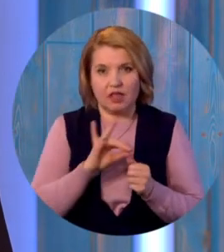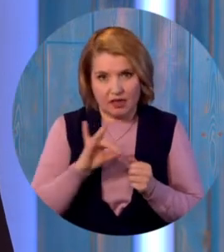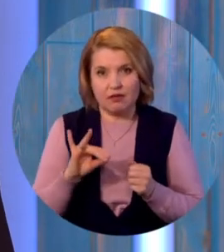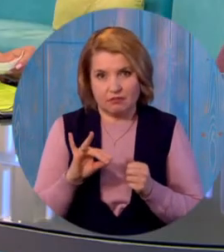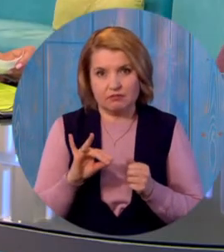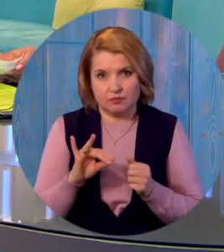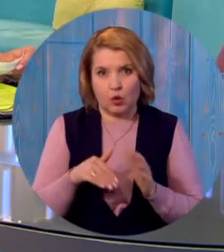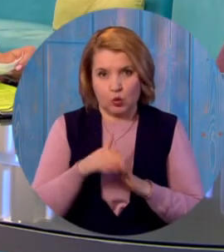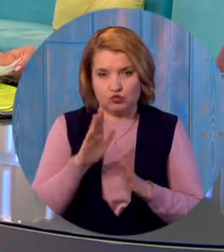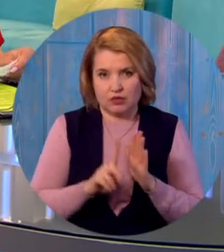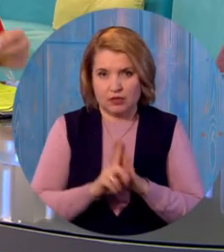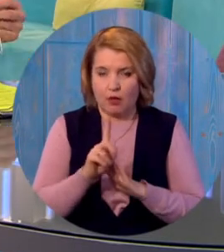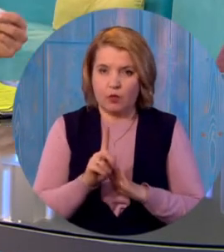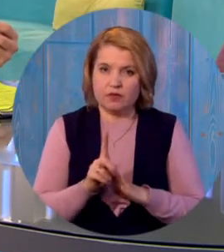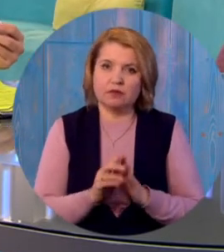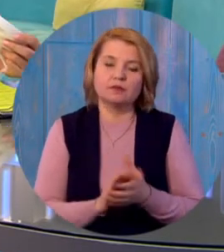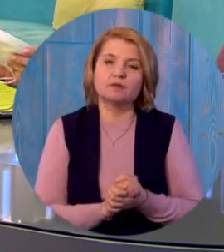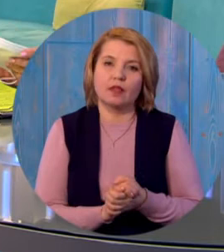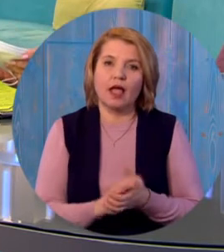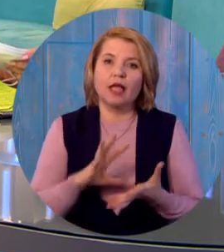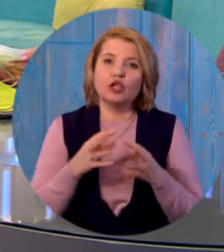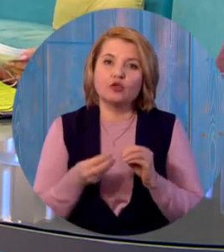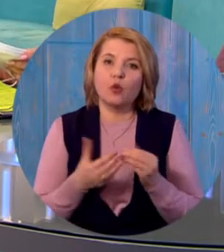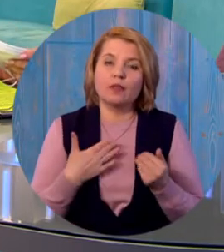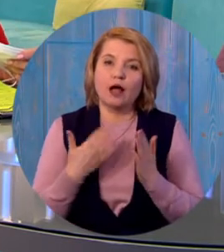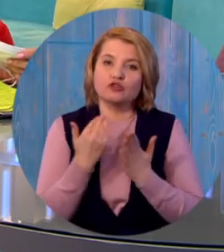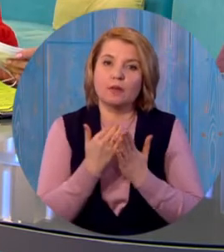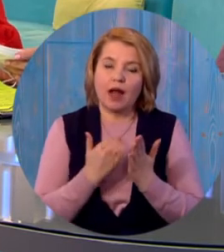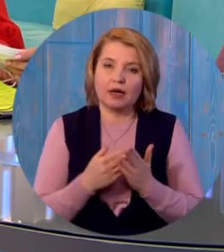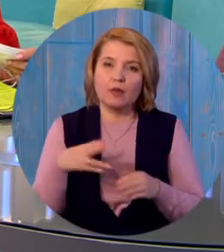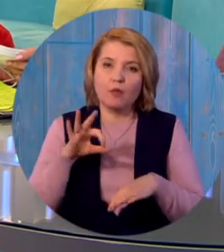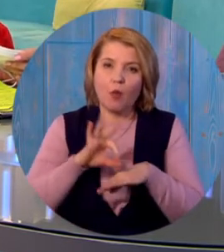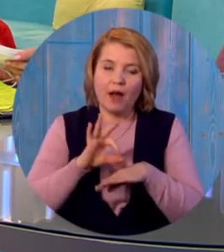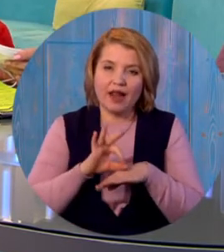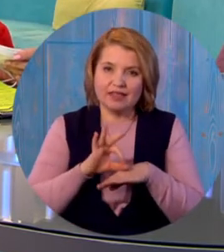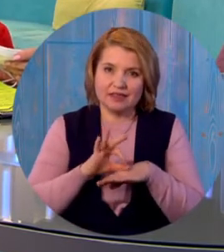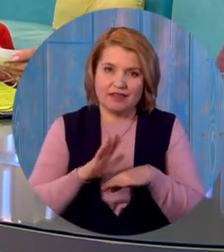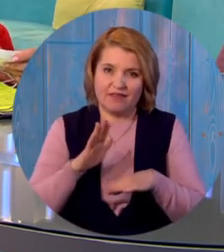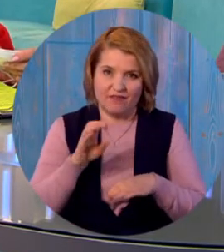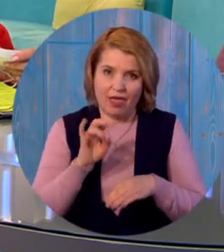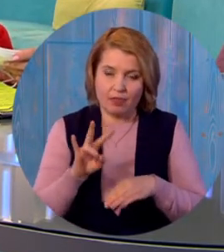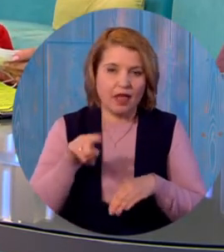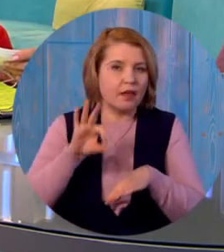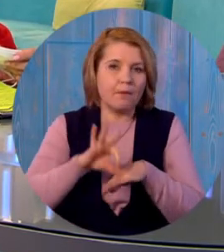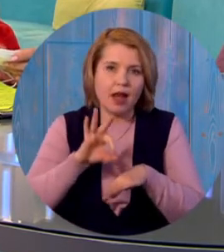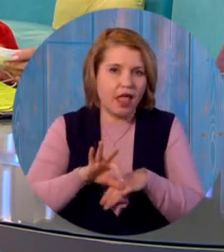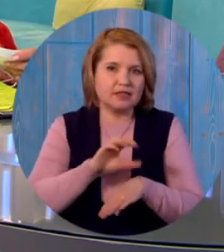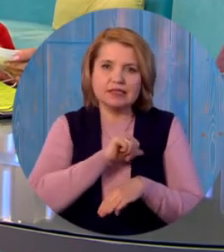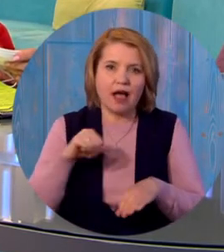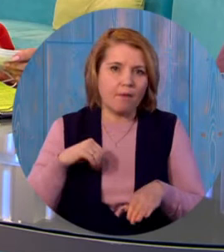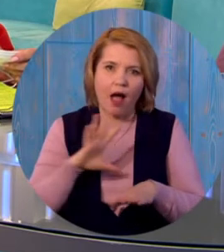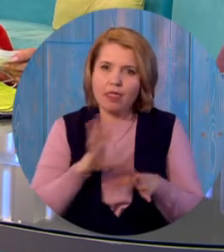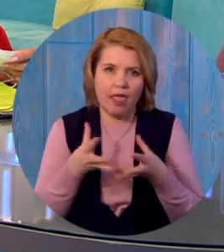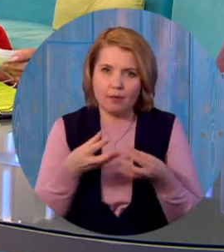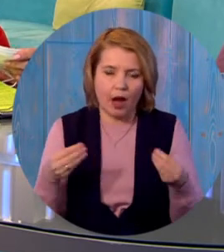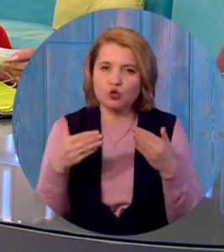большое. Друзья, вот еще раз, как бы подводя итог нашей сегодняшней программы по варикозной болезни вен. Сама болезнь не пройдет. Лечить ее дома